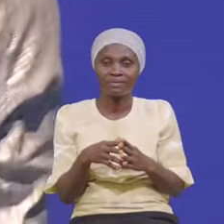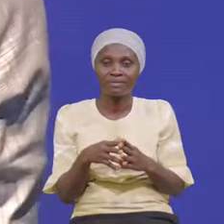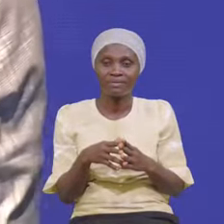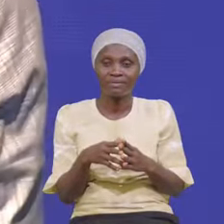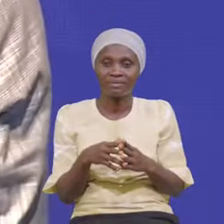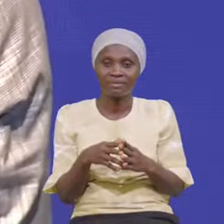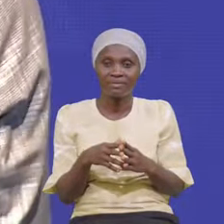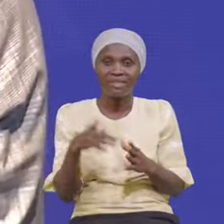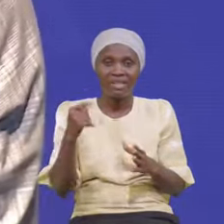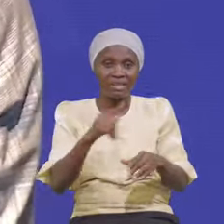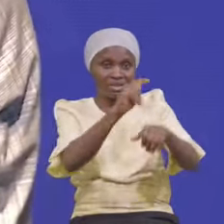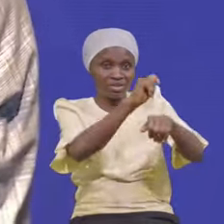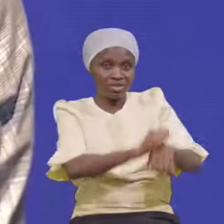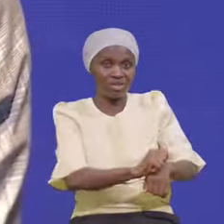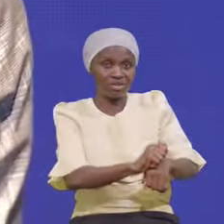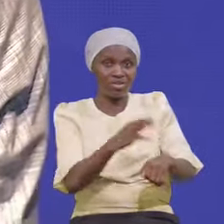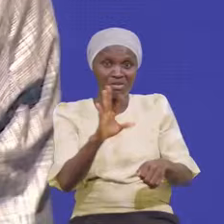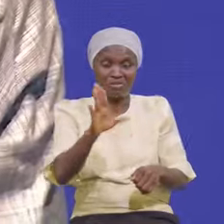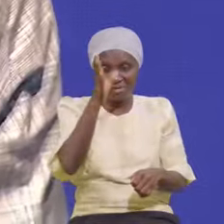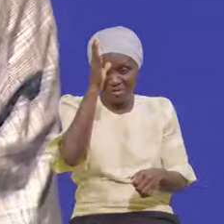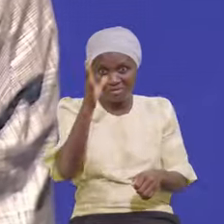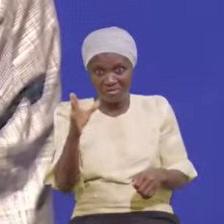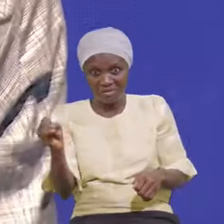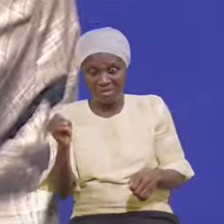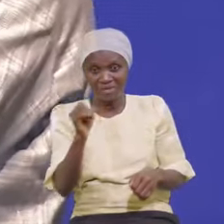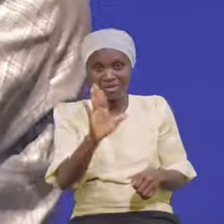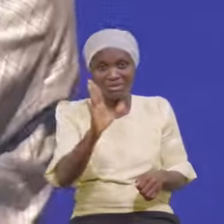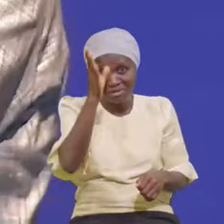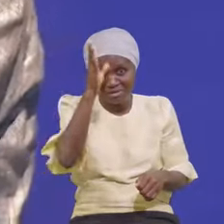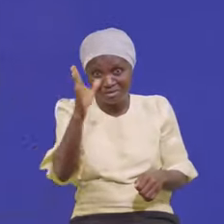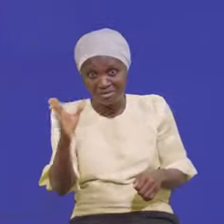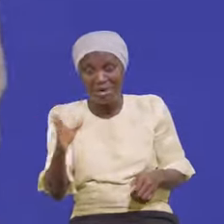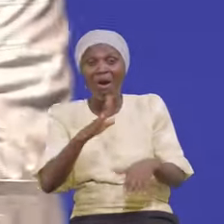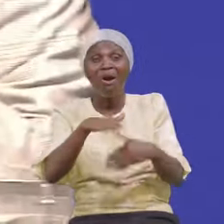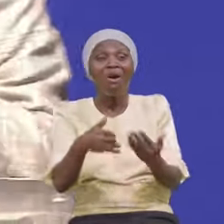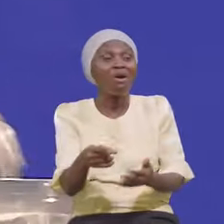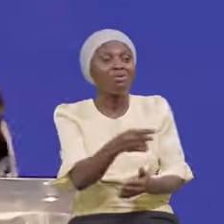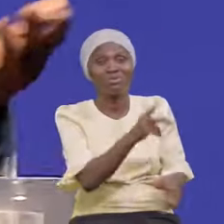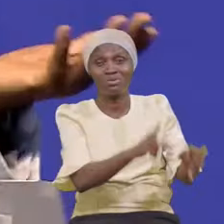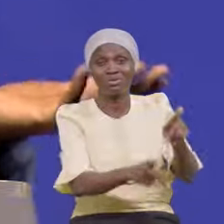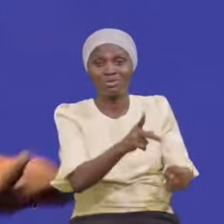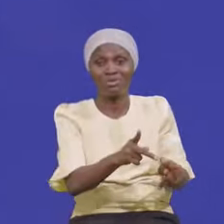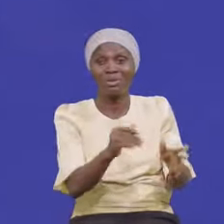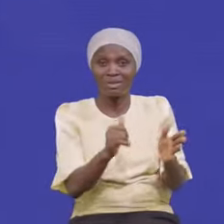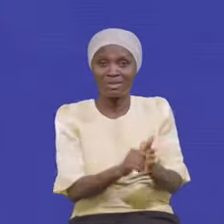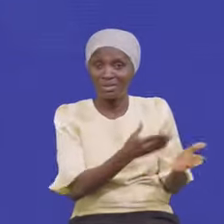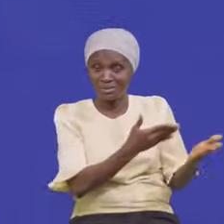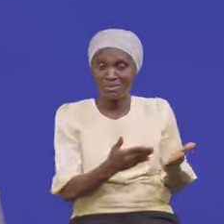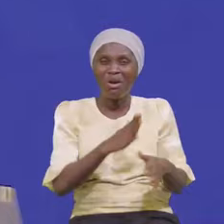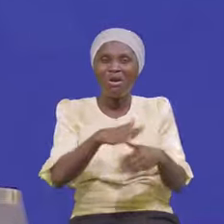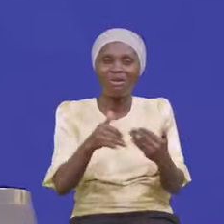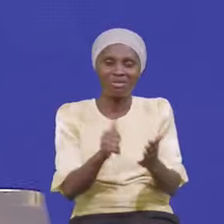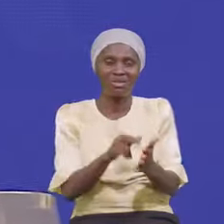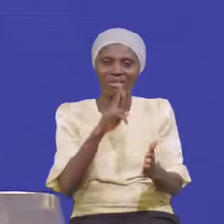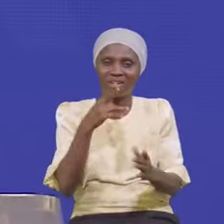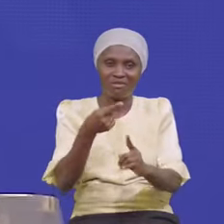The tradition of your father, great grandfather, all those people that you bring, that's of yourself. మీ